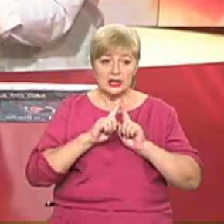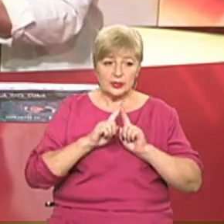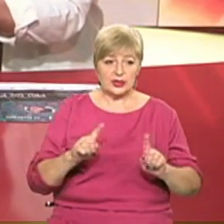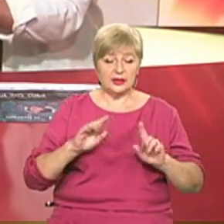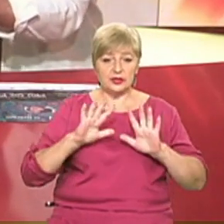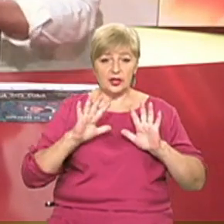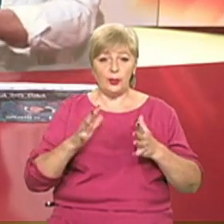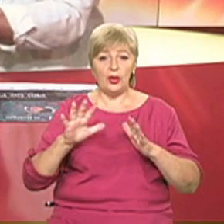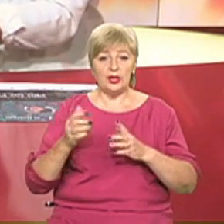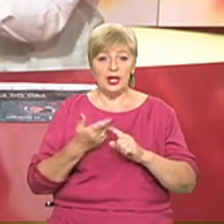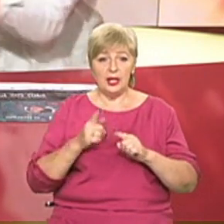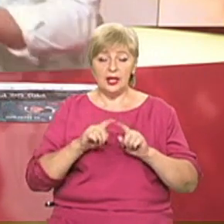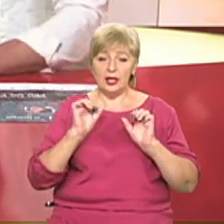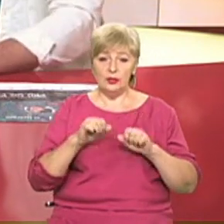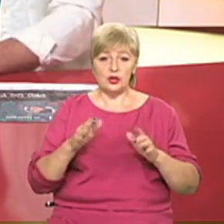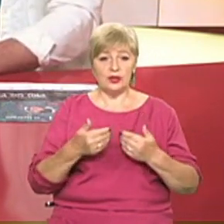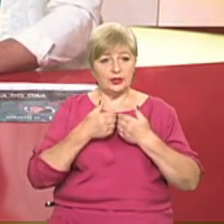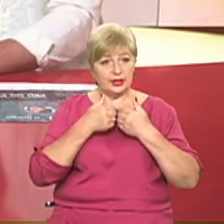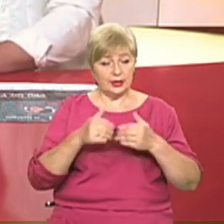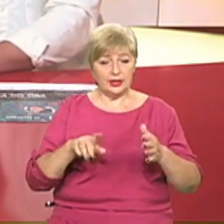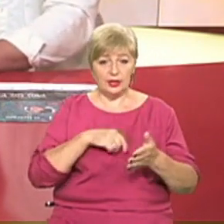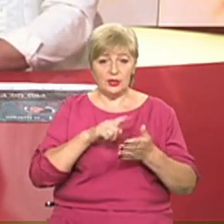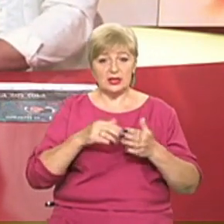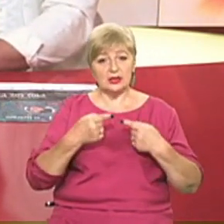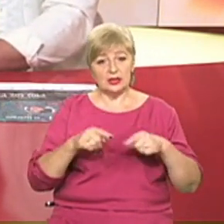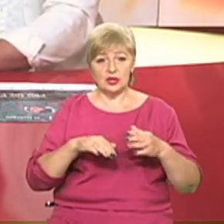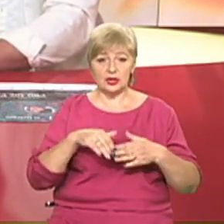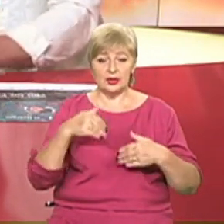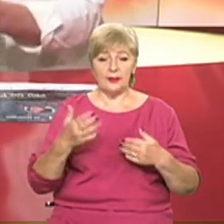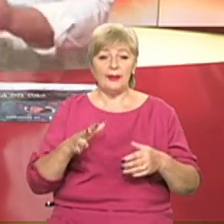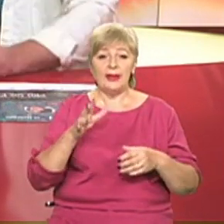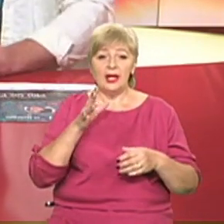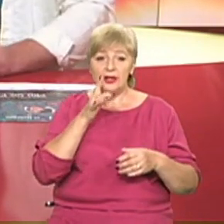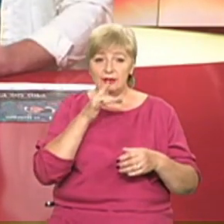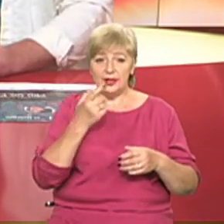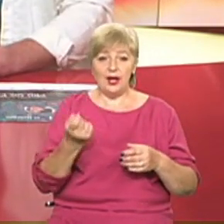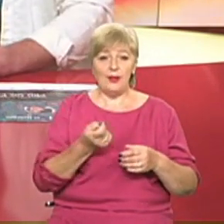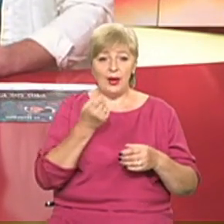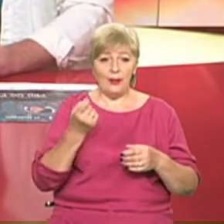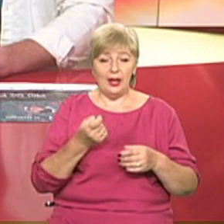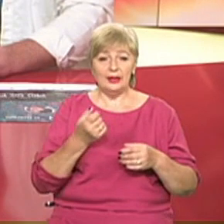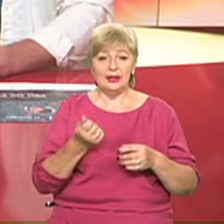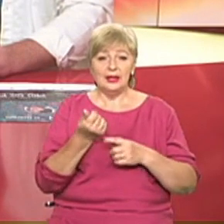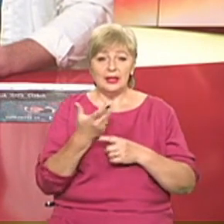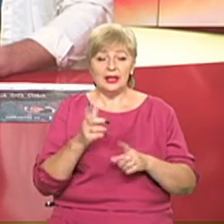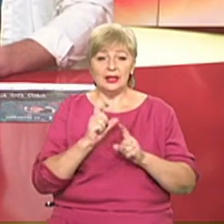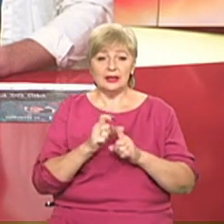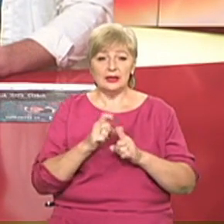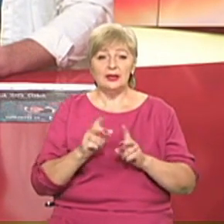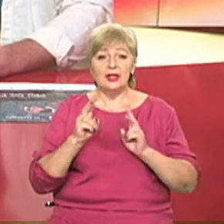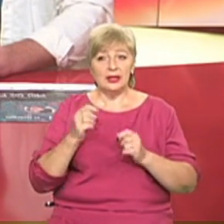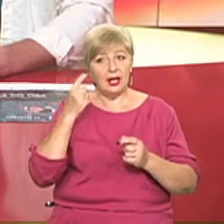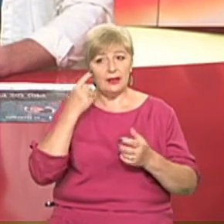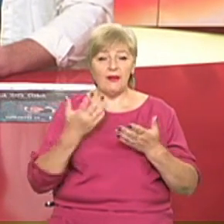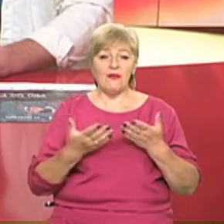специфічна подія, яка може відкрити місто з іншої сторони. З іншої сторони, будь ласка, час обмежений, обмаль, часу кілька слів. Як ви